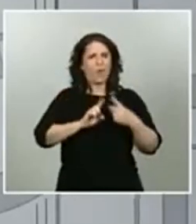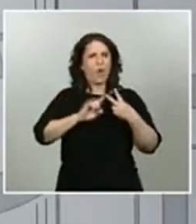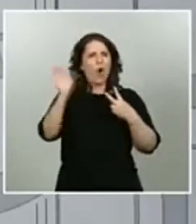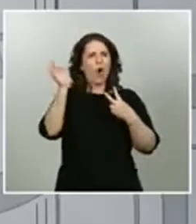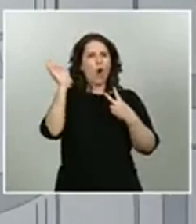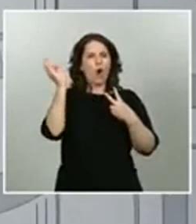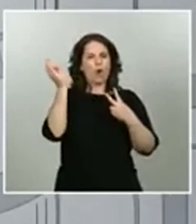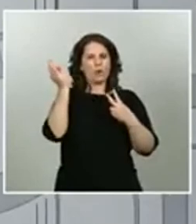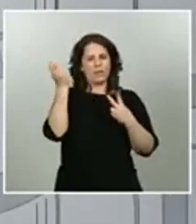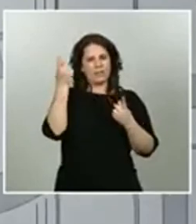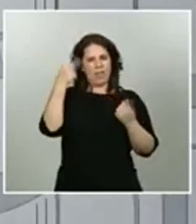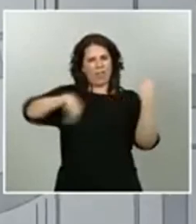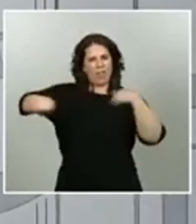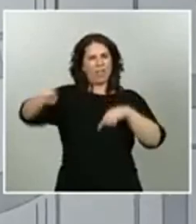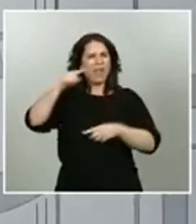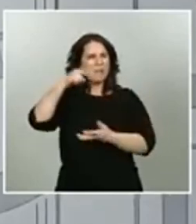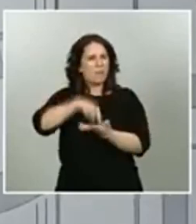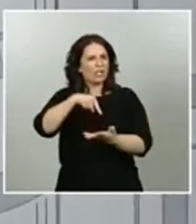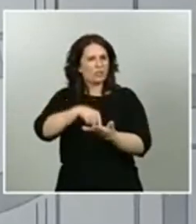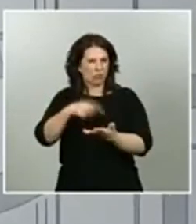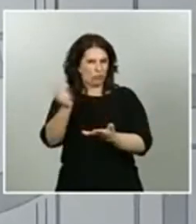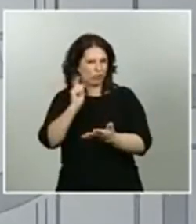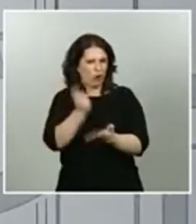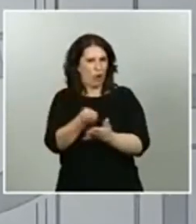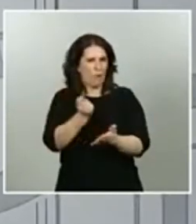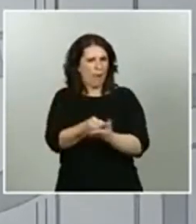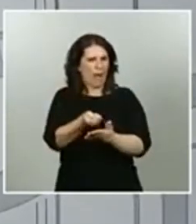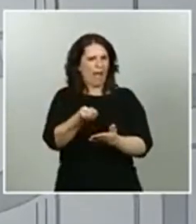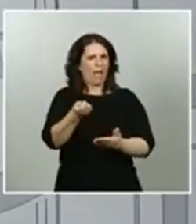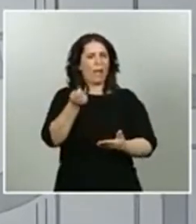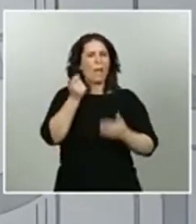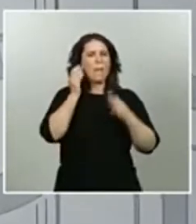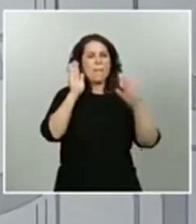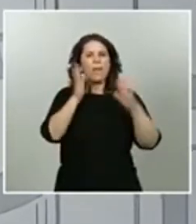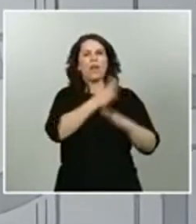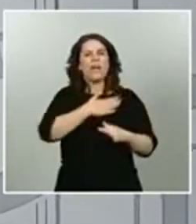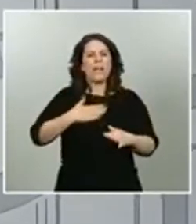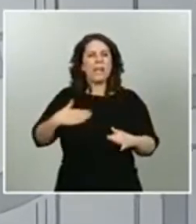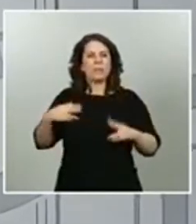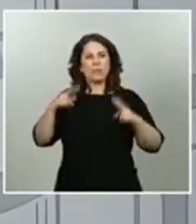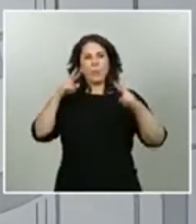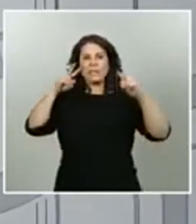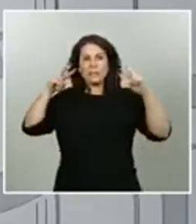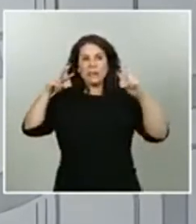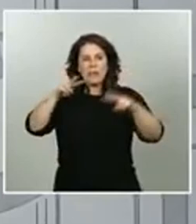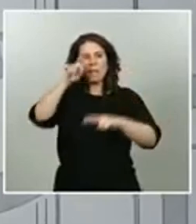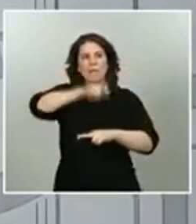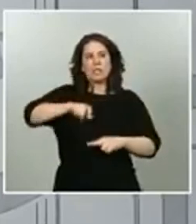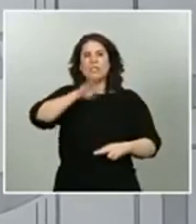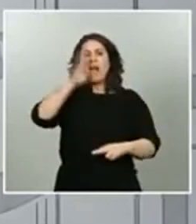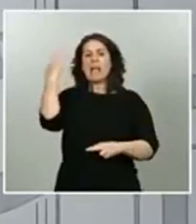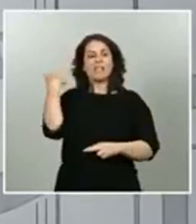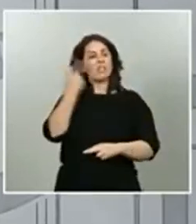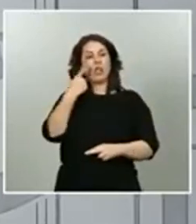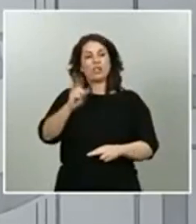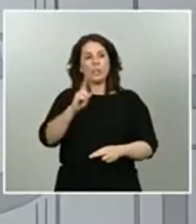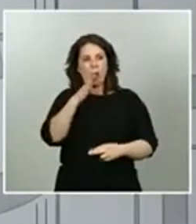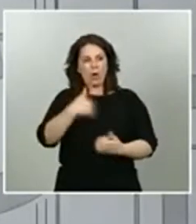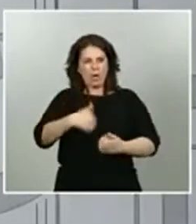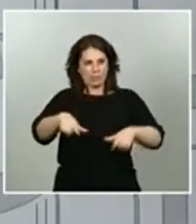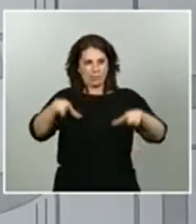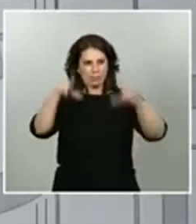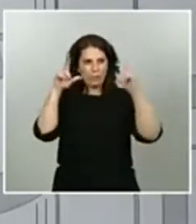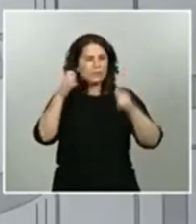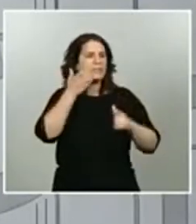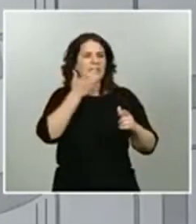nel nostro territorio di poter accedere facendo richiesta, di poter avere quindi un contratto e un'opportunità